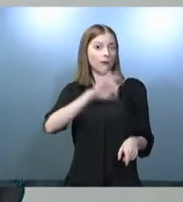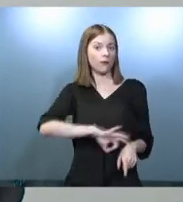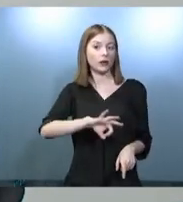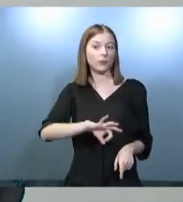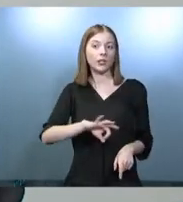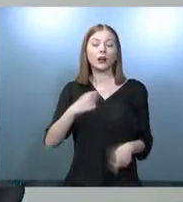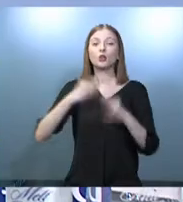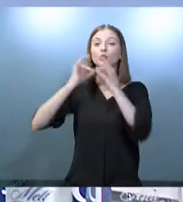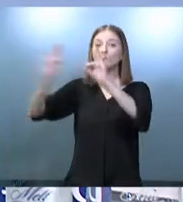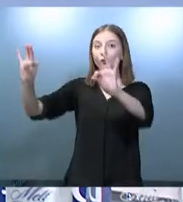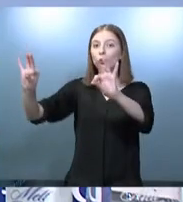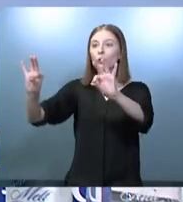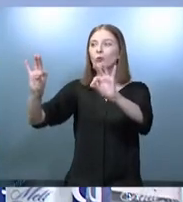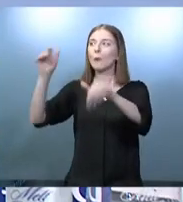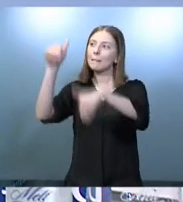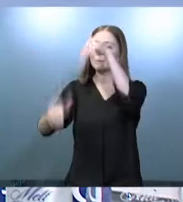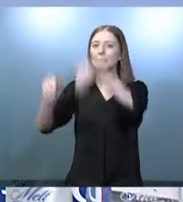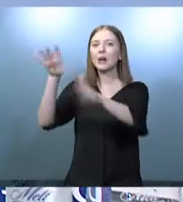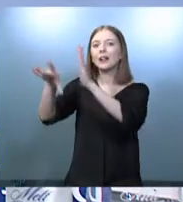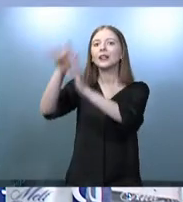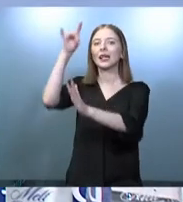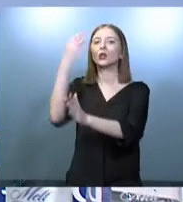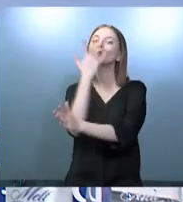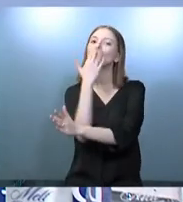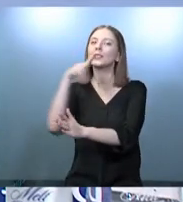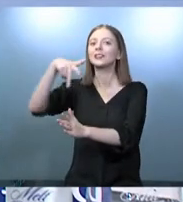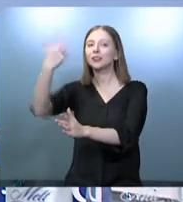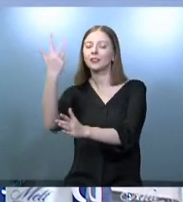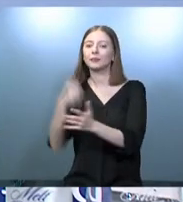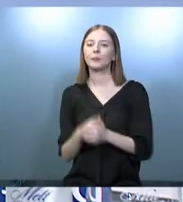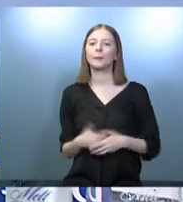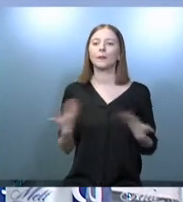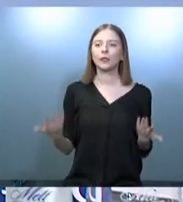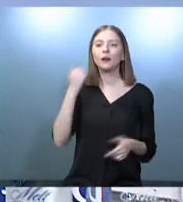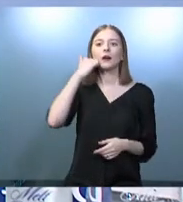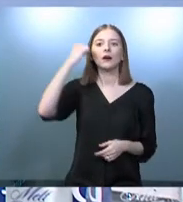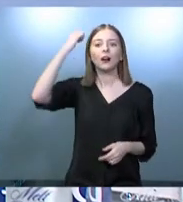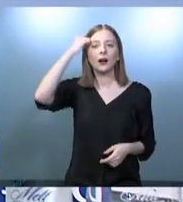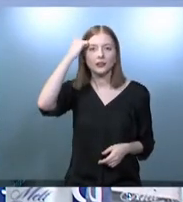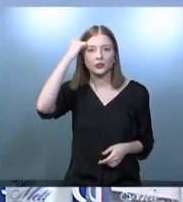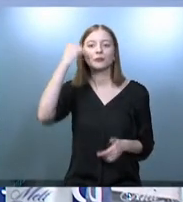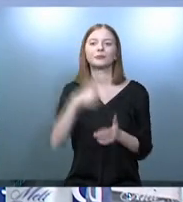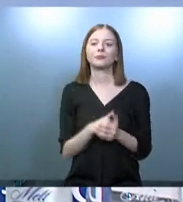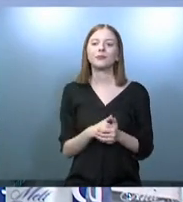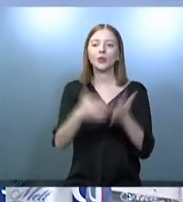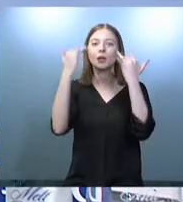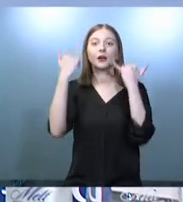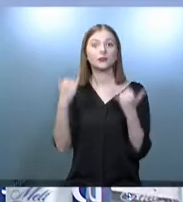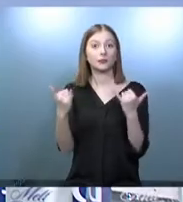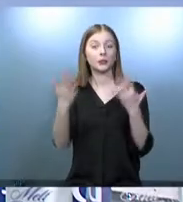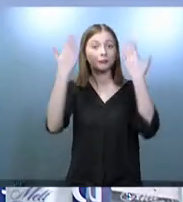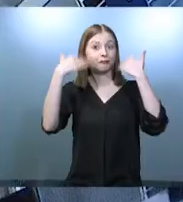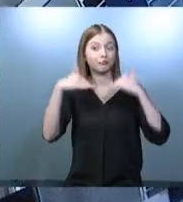numerį 3. Ačiū Arūnui Kacevičiui, Visuomenės rinkimų komitetas, Valentino Tomulio komanda Mūsų krašto sėkmei. Kitas visuomenės